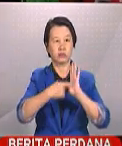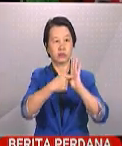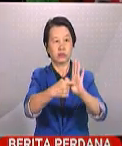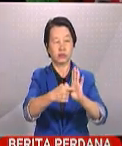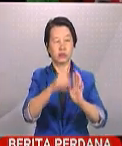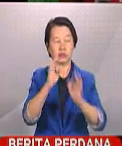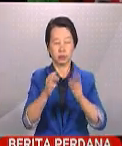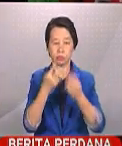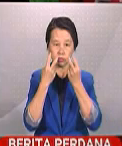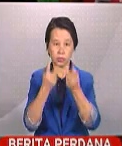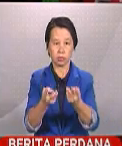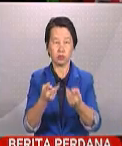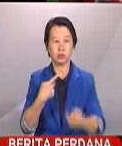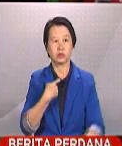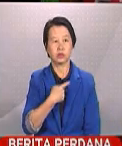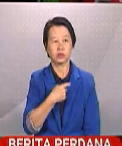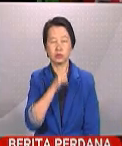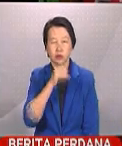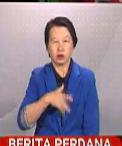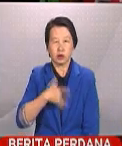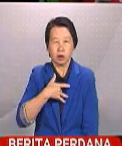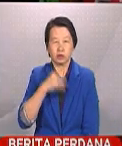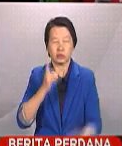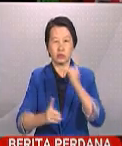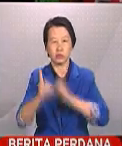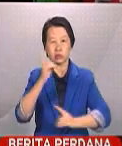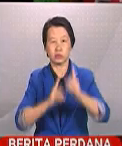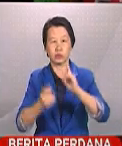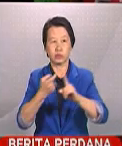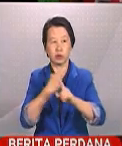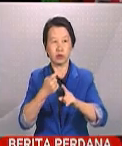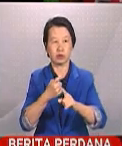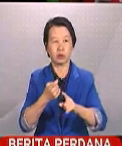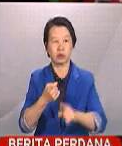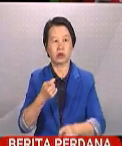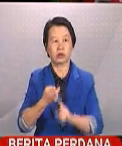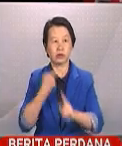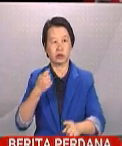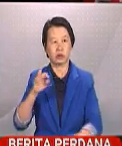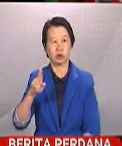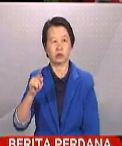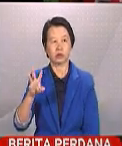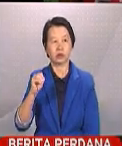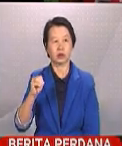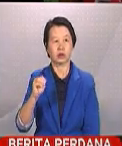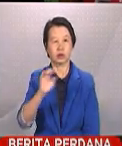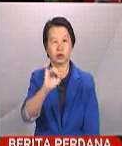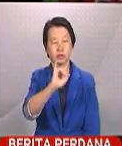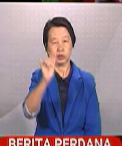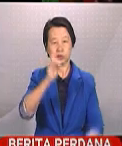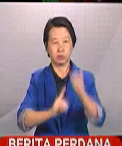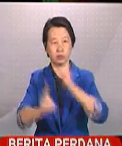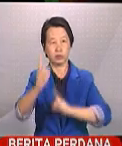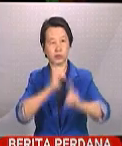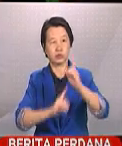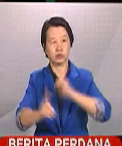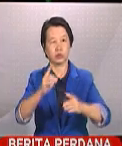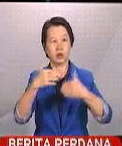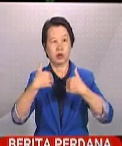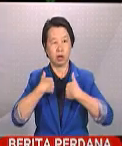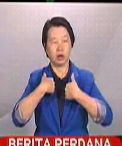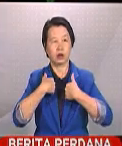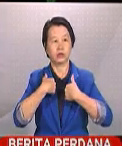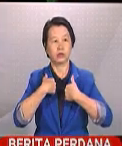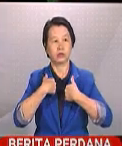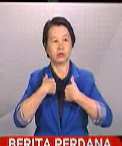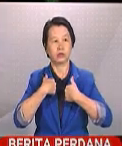kalau kita tengok, kita tak rasa drama tu pada terbitan RTM. Dia macam drama yang berada